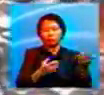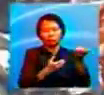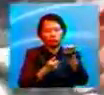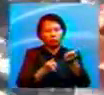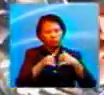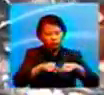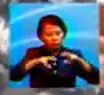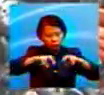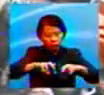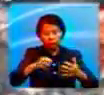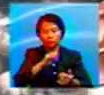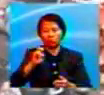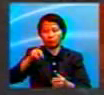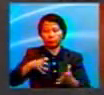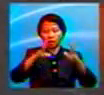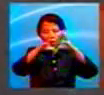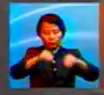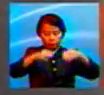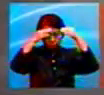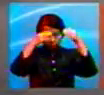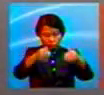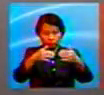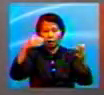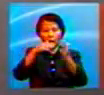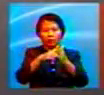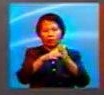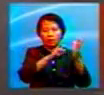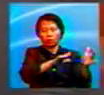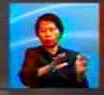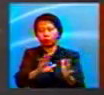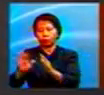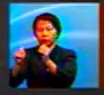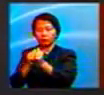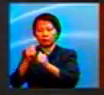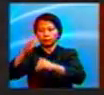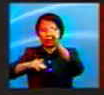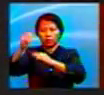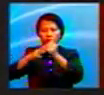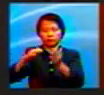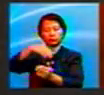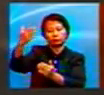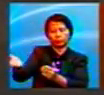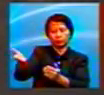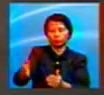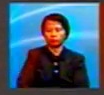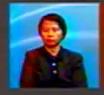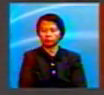punca kejadian dan operasi memadam tertumpu kepada menghalang api merebak ke bangunan bersebelahan.